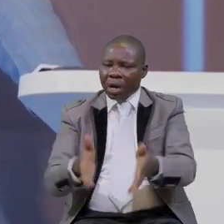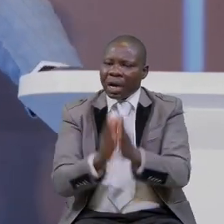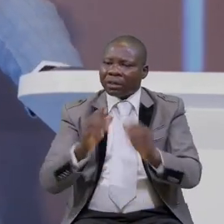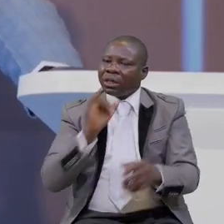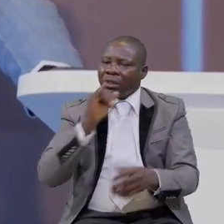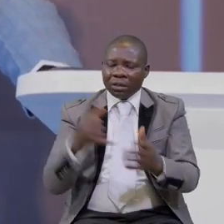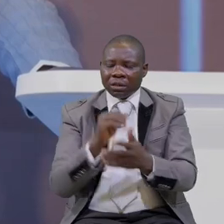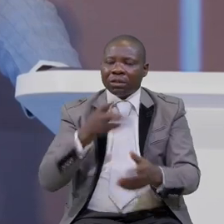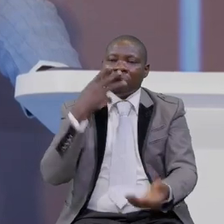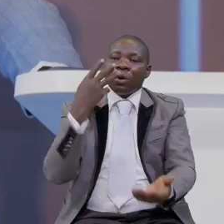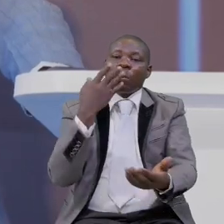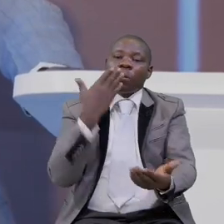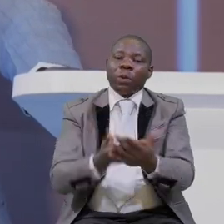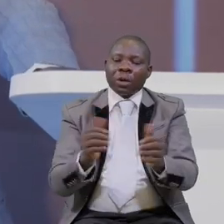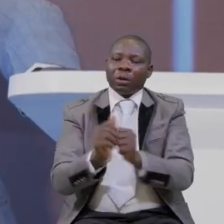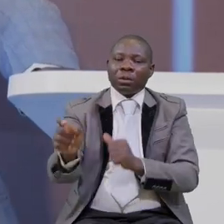toi?